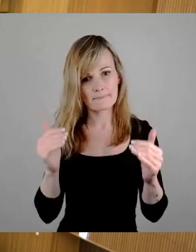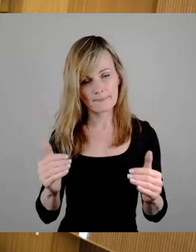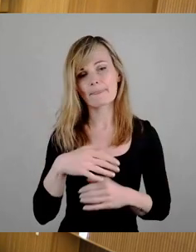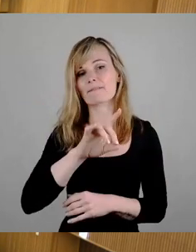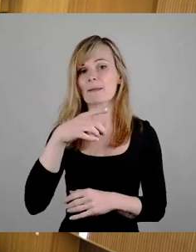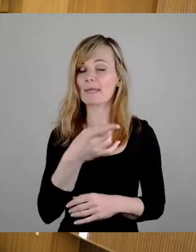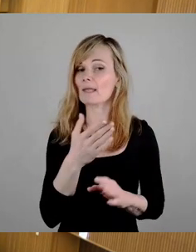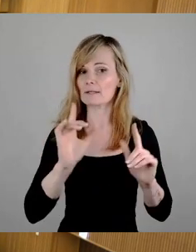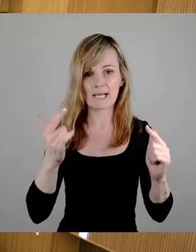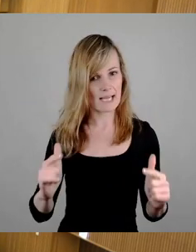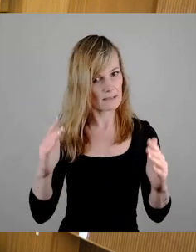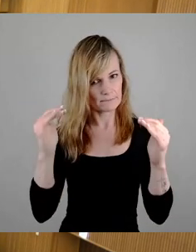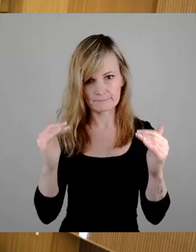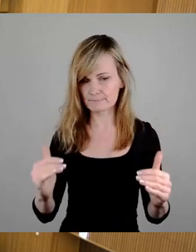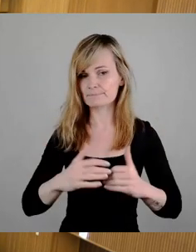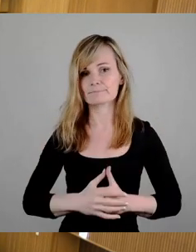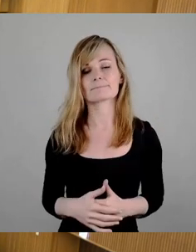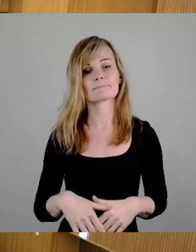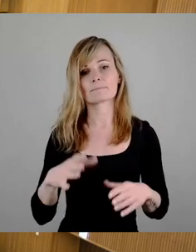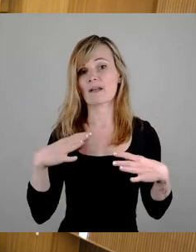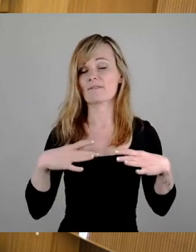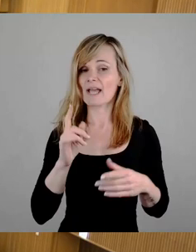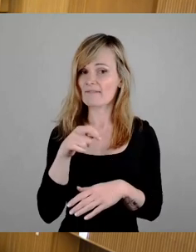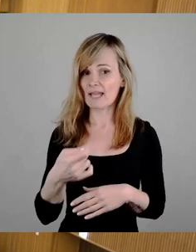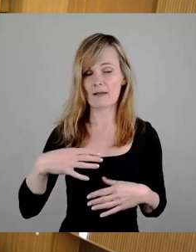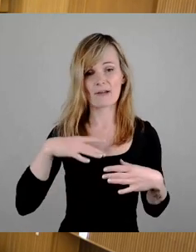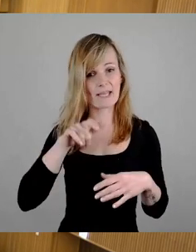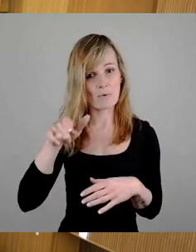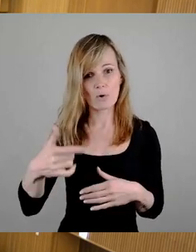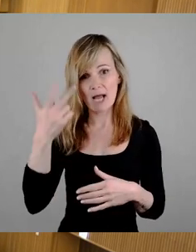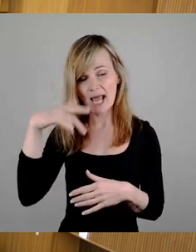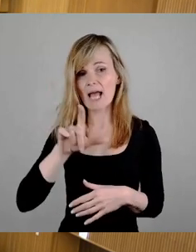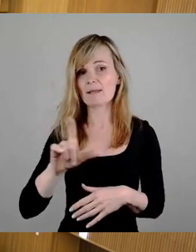Keine Wortmeldung. Freie Wähler, Freie Bürger, Herr Lippmann.